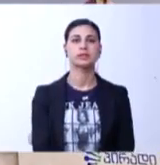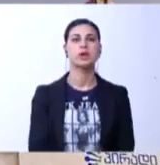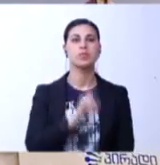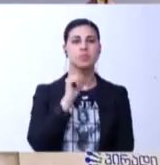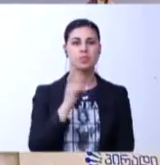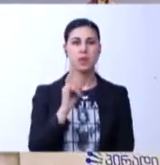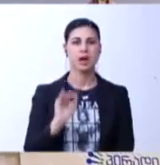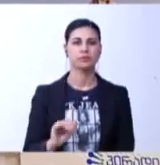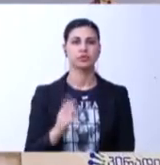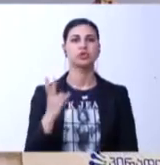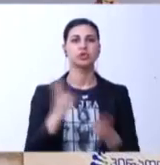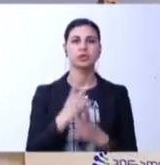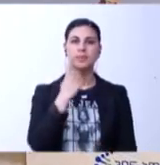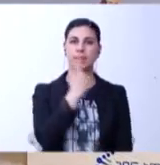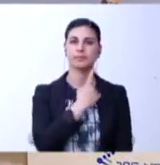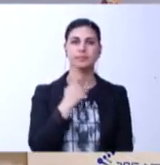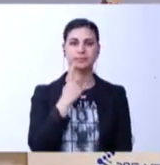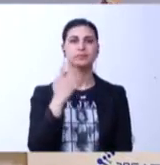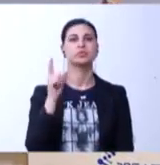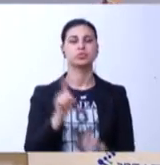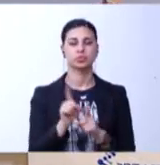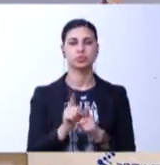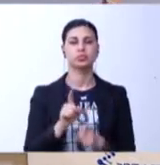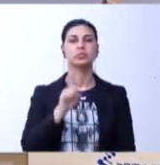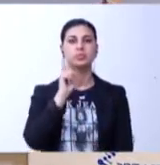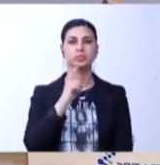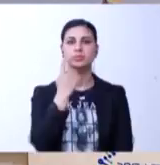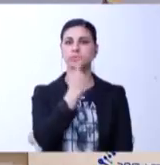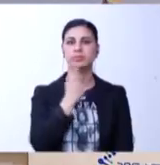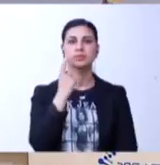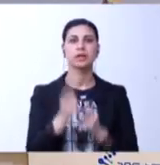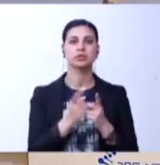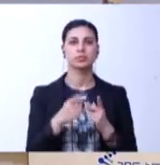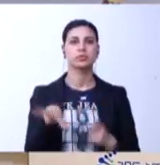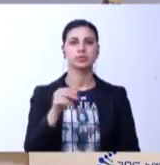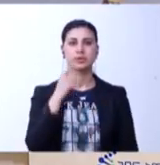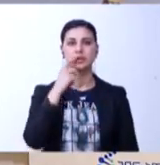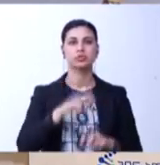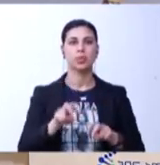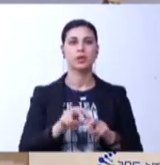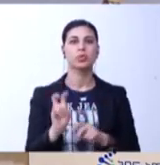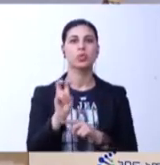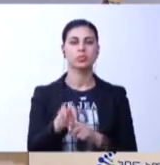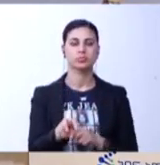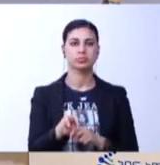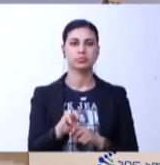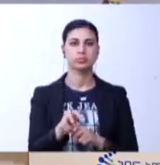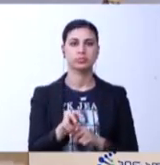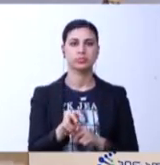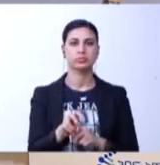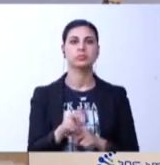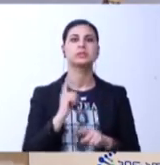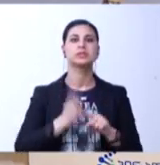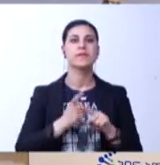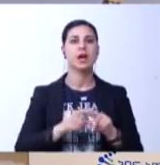მოზარდს განსაკუთრებით ჭირდება თანკბილვას, ან მოზრდილსაც თანკბილვის გასწორება, სტომატოლოგები ამისამართებენ